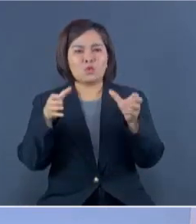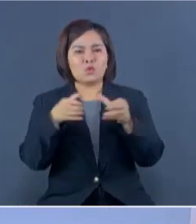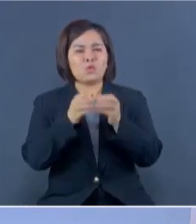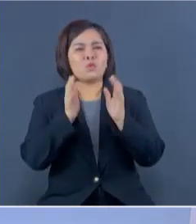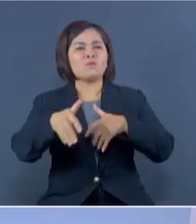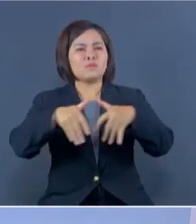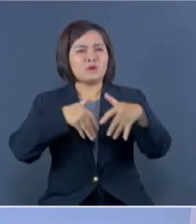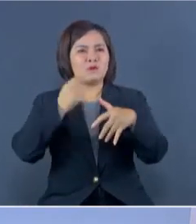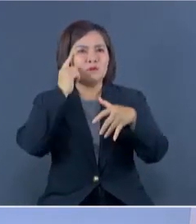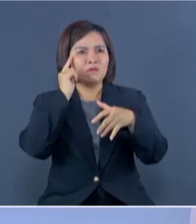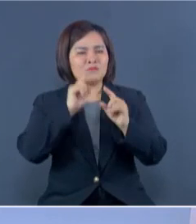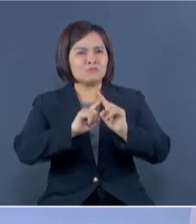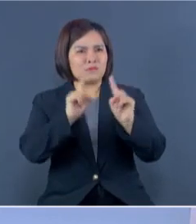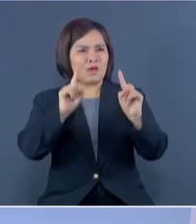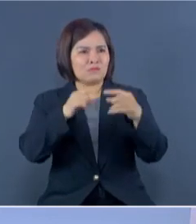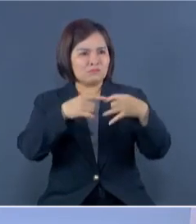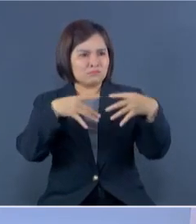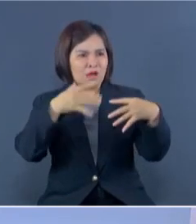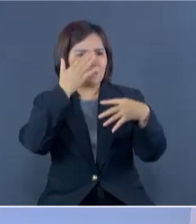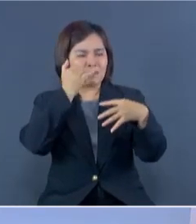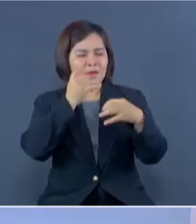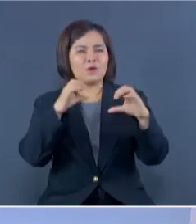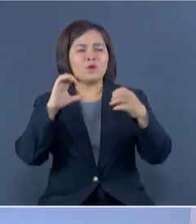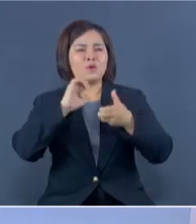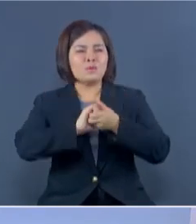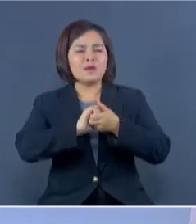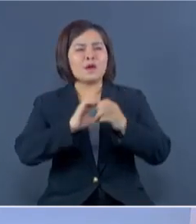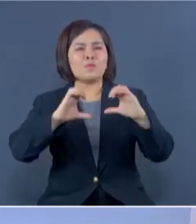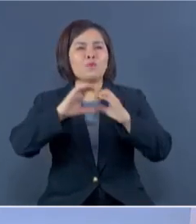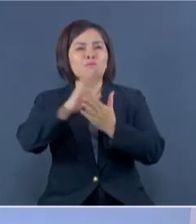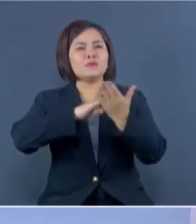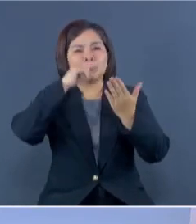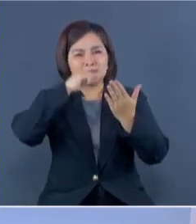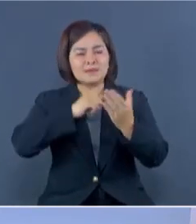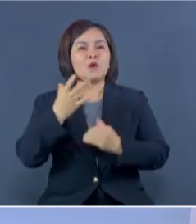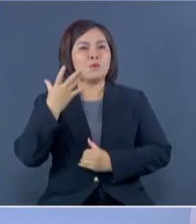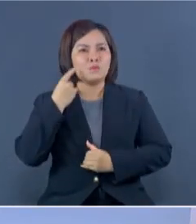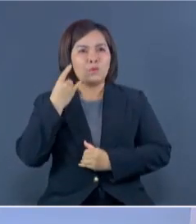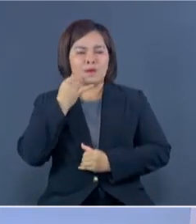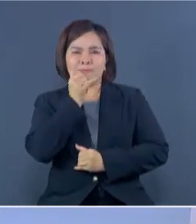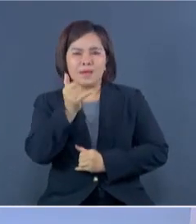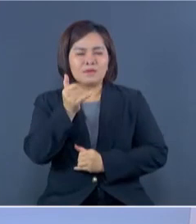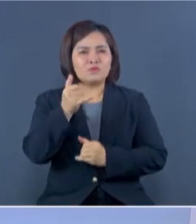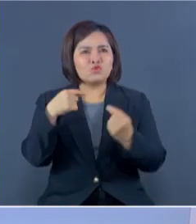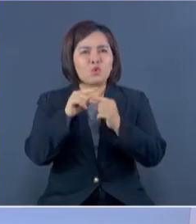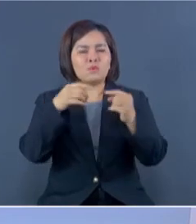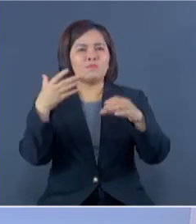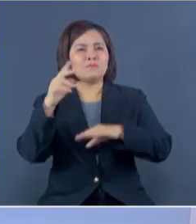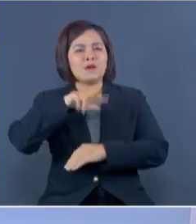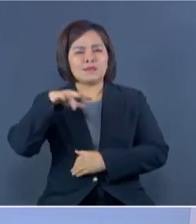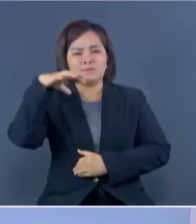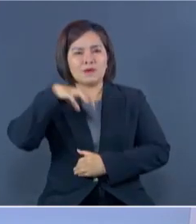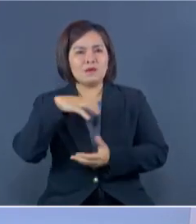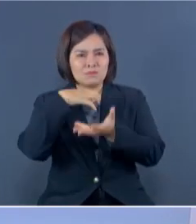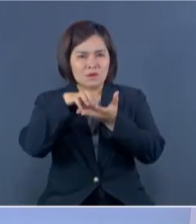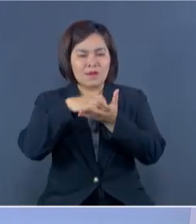นที่เขาไม่เห็นด้วยกับการจับมือกับภูมิใจไทยเมื่อวานนี้ก็บุกไปที่พรรคเพื่อไทยก็มีความเคลื่อนไหวให้คุณผู้ชมได้ติดตามเช่นเดียวกัน